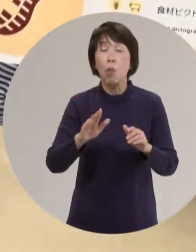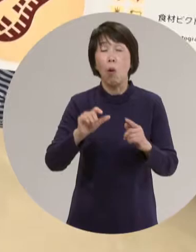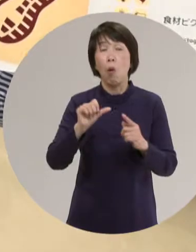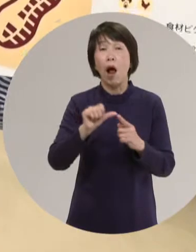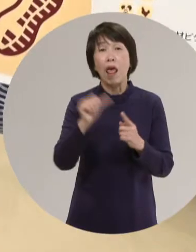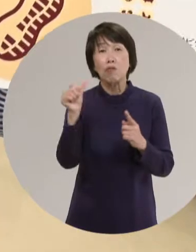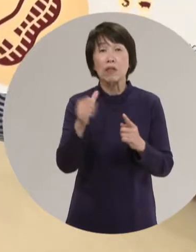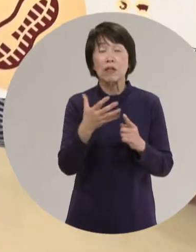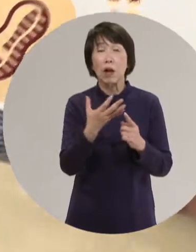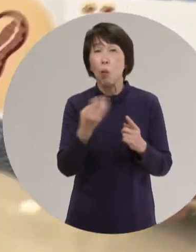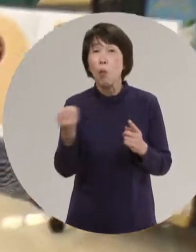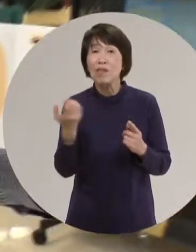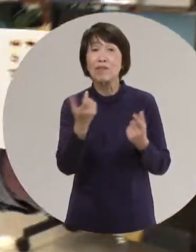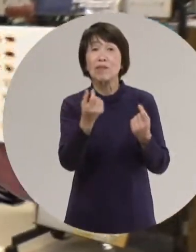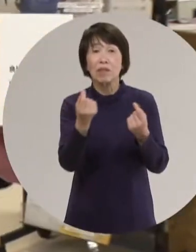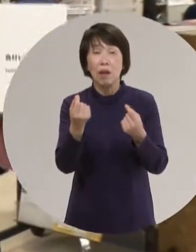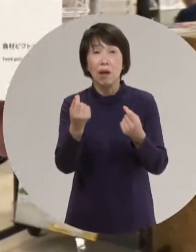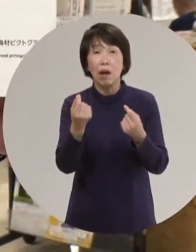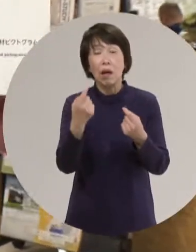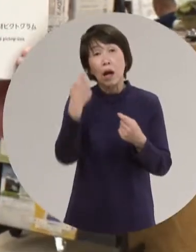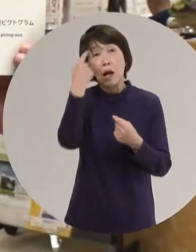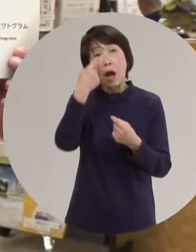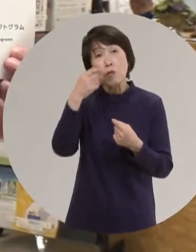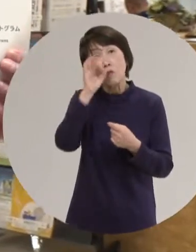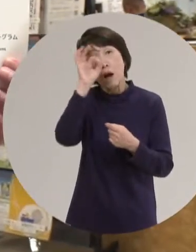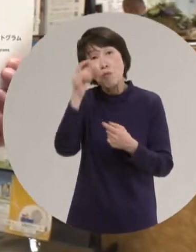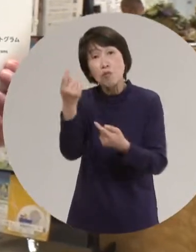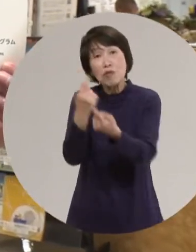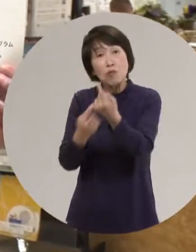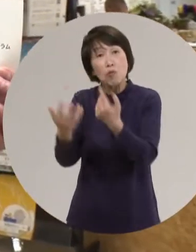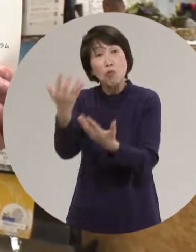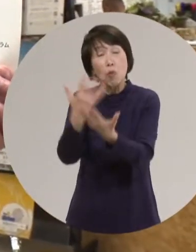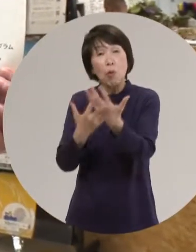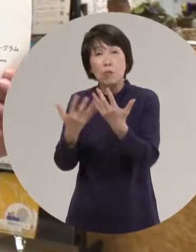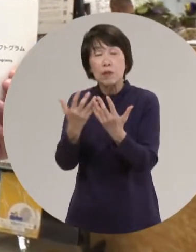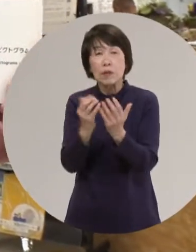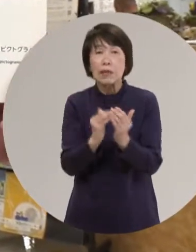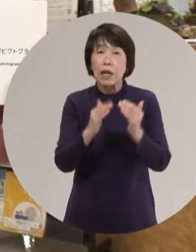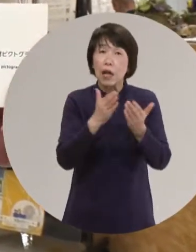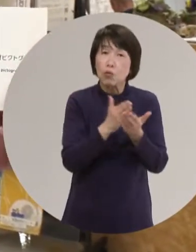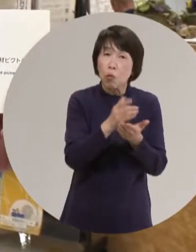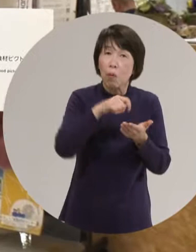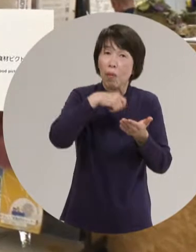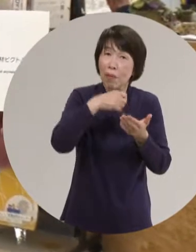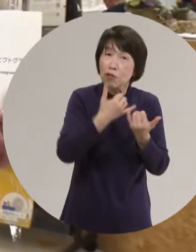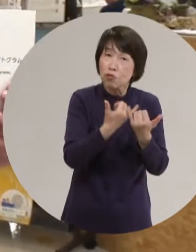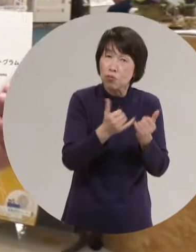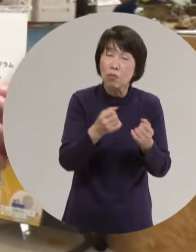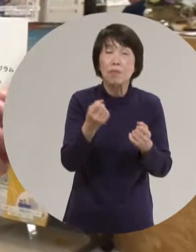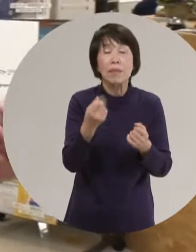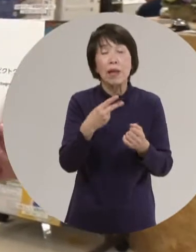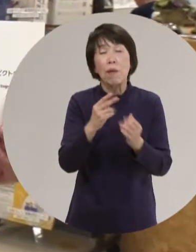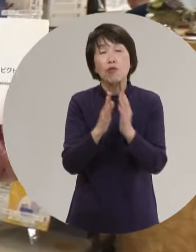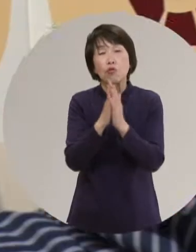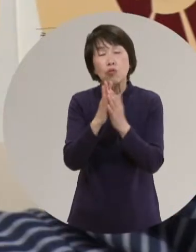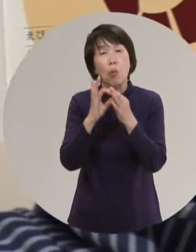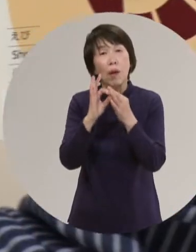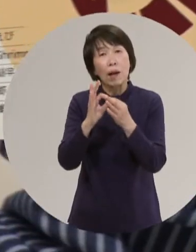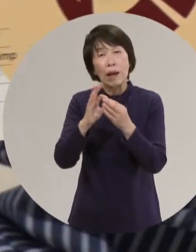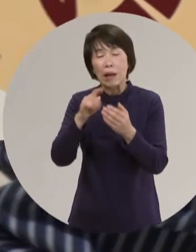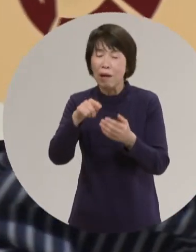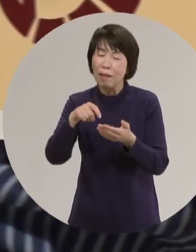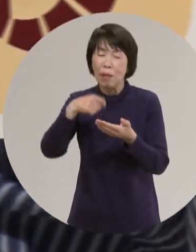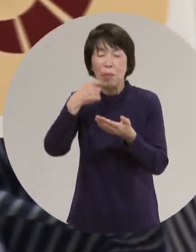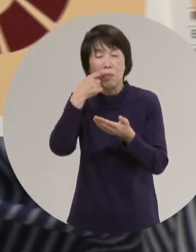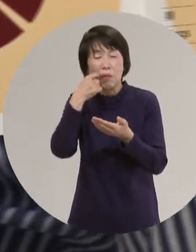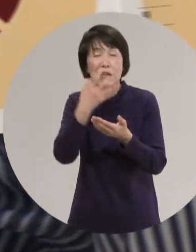ルギーが非常に増えているのと、あとインバウンドで海外からベジタリアンですとか宗教上食べられないものがある方がどんどん